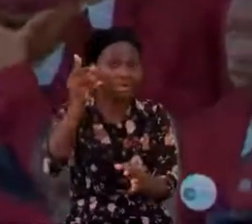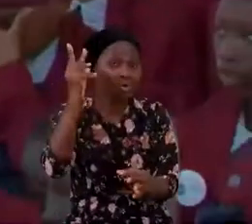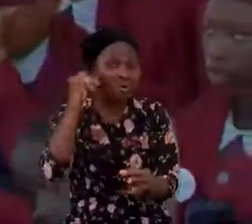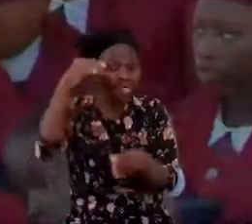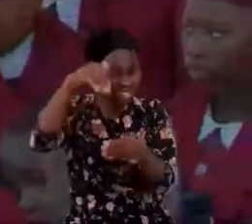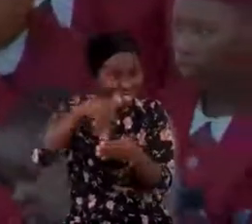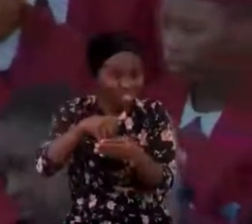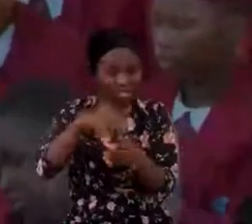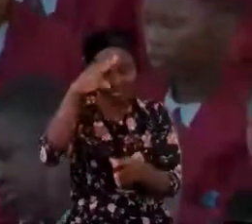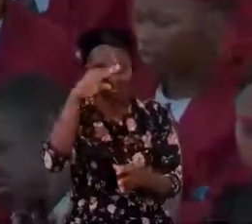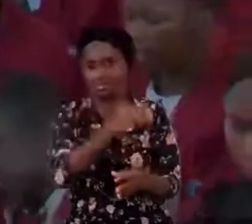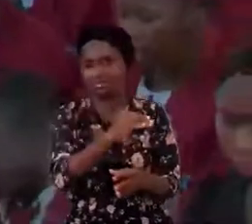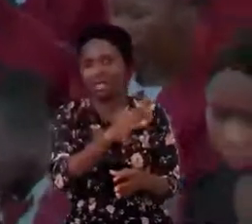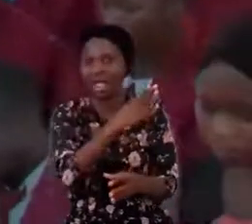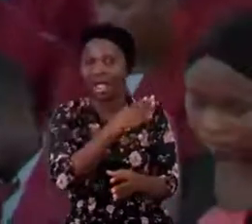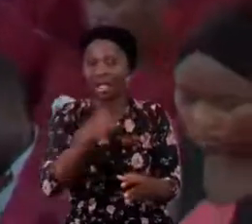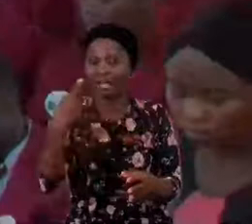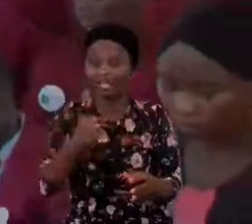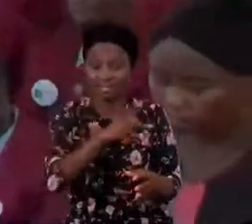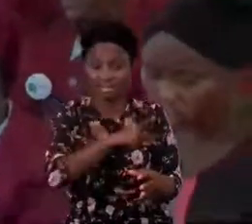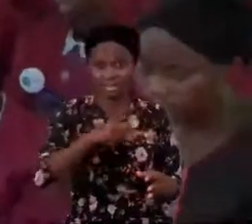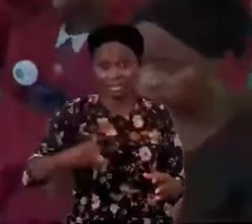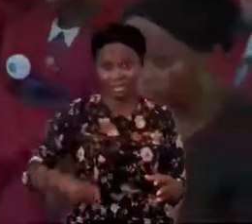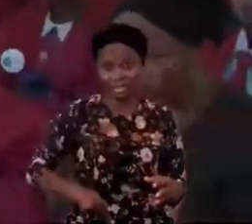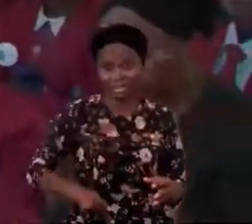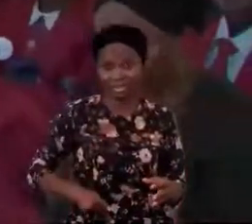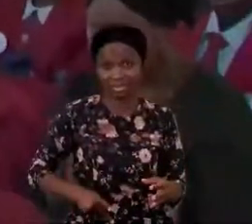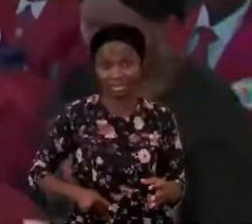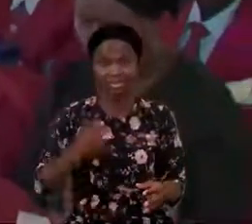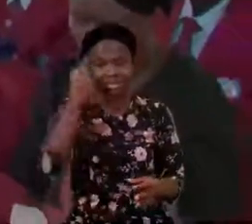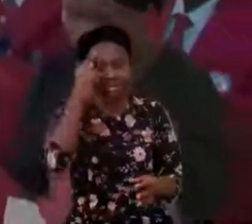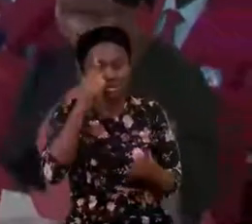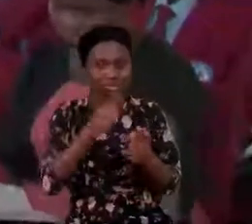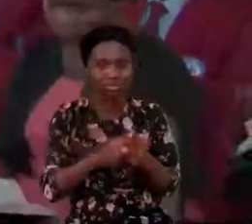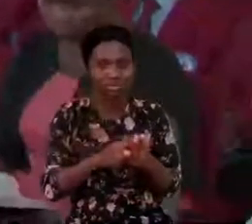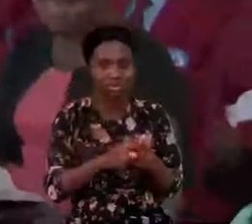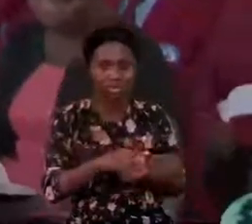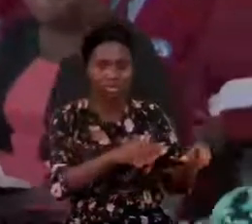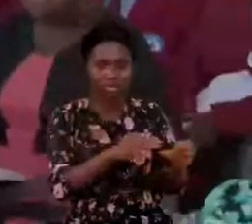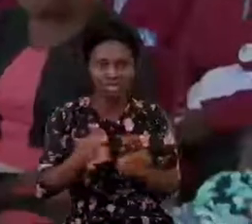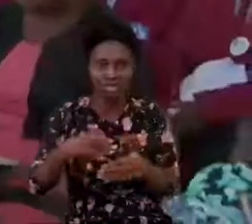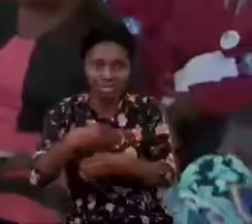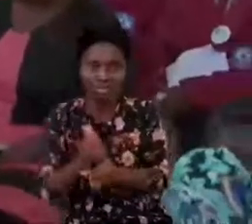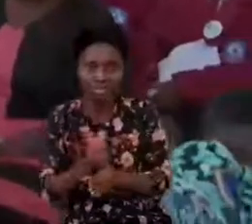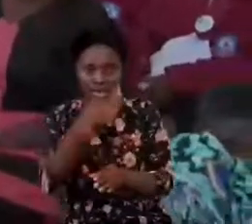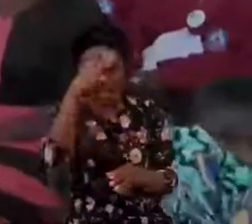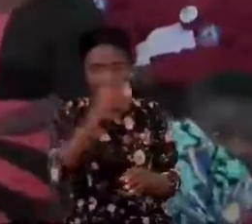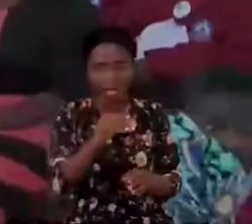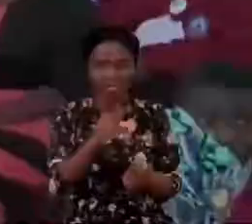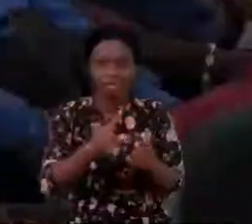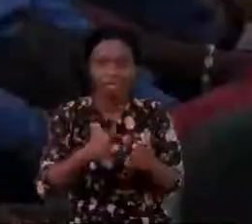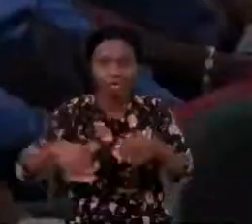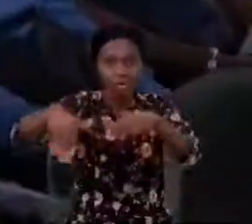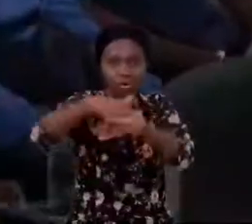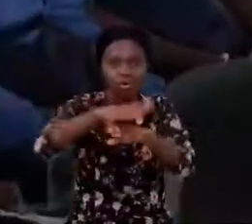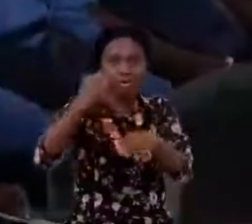sur tout le royaume. C'est ce qui va arriver à ce jeune,